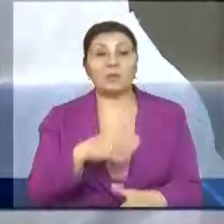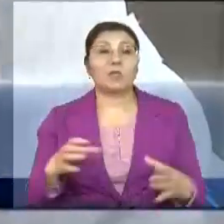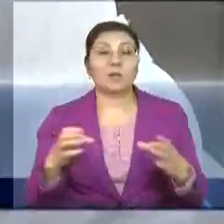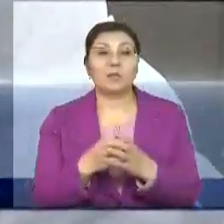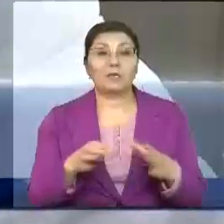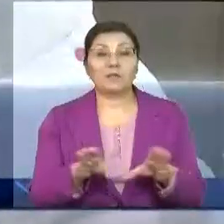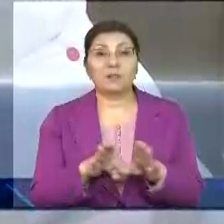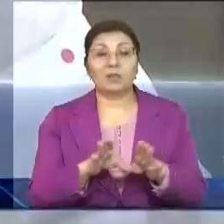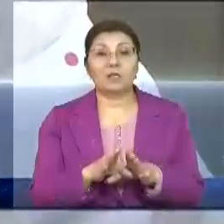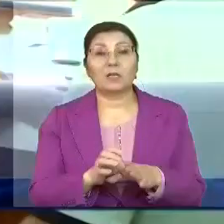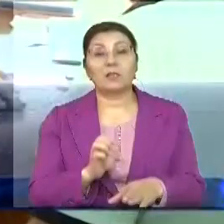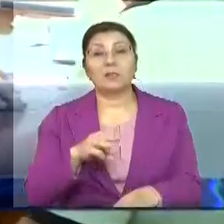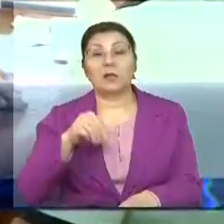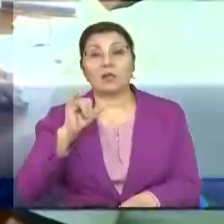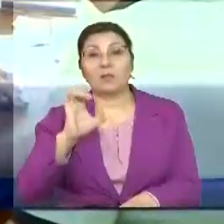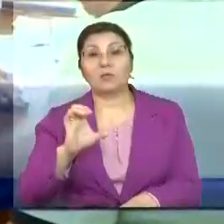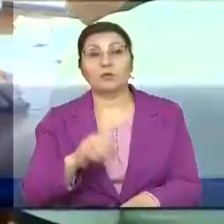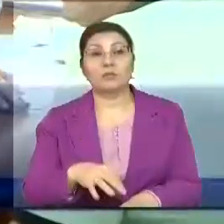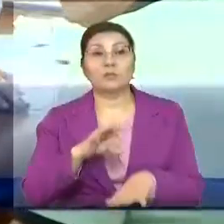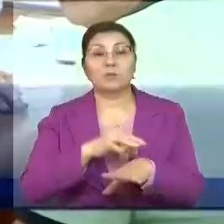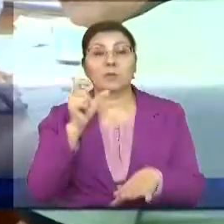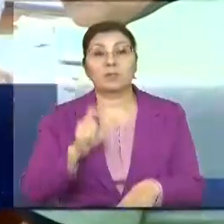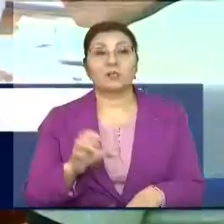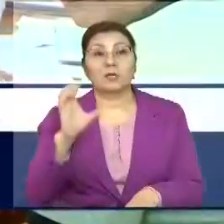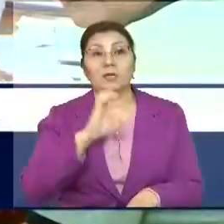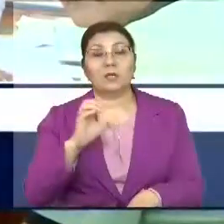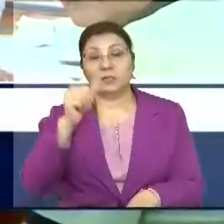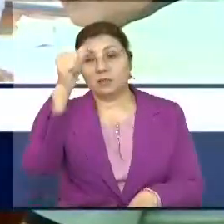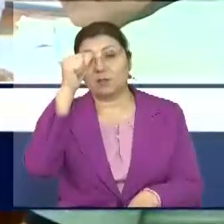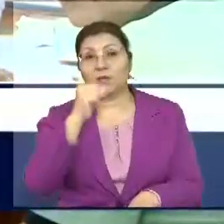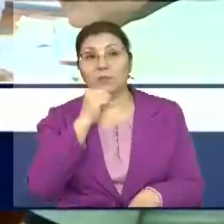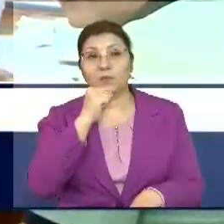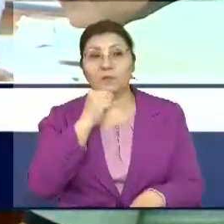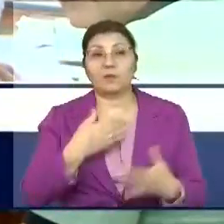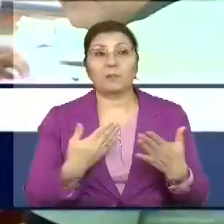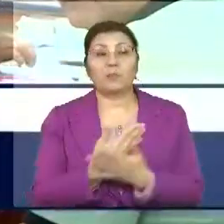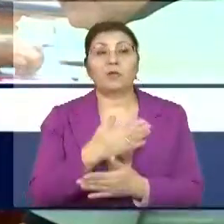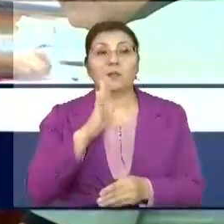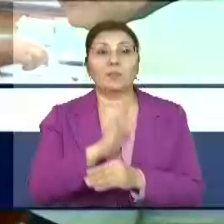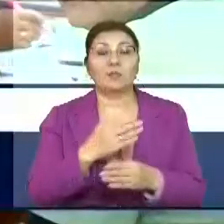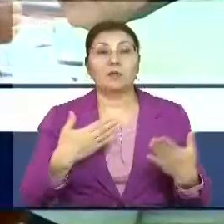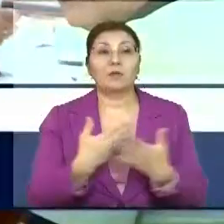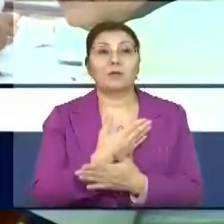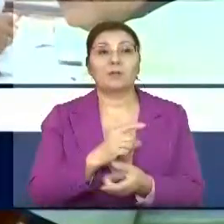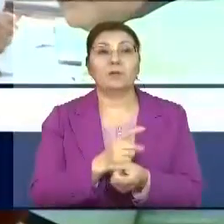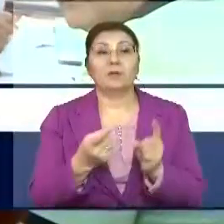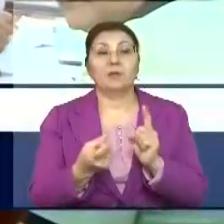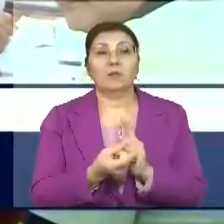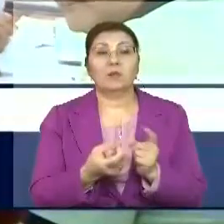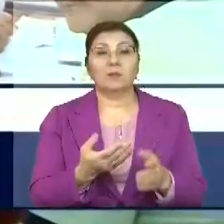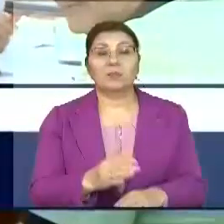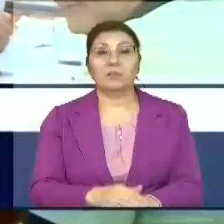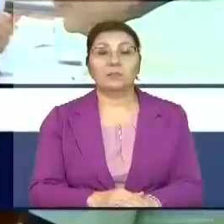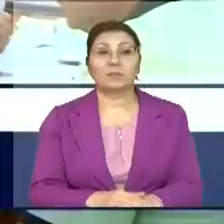а также статуса пациента. С сентября месяца вот, по новому приказу обновление идет, изменения. Ну, те же